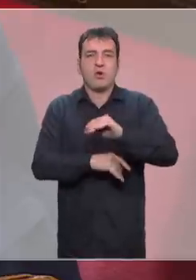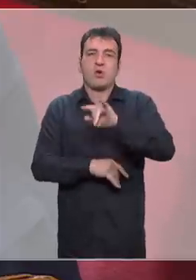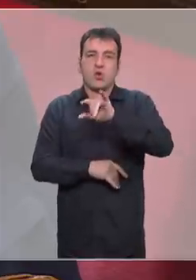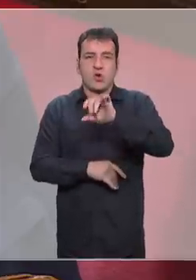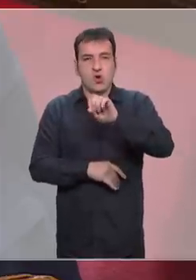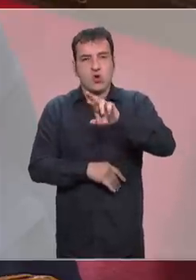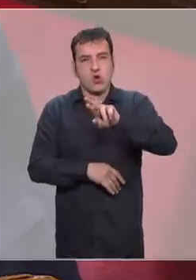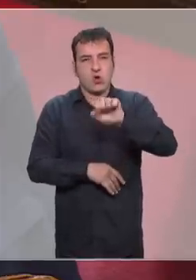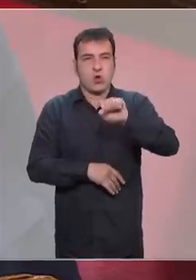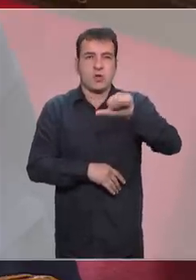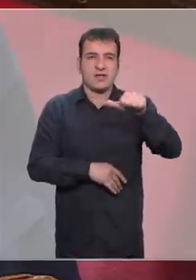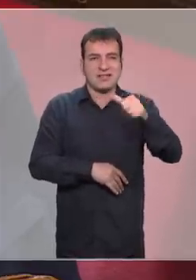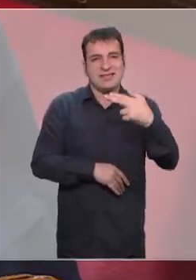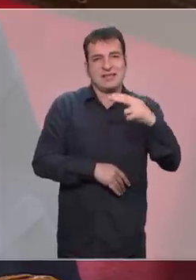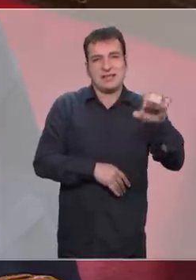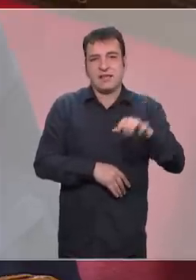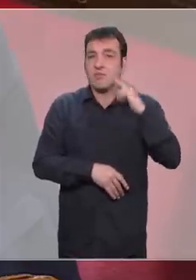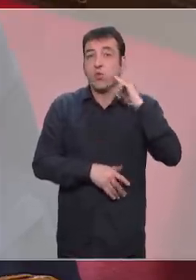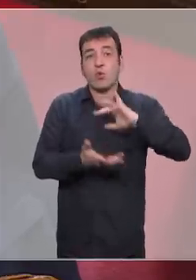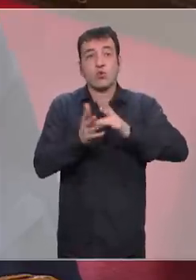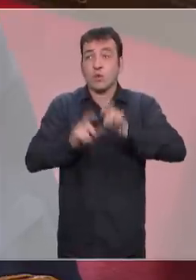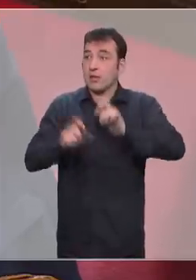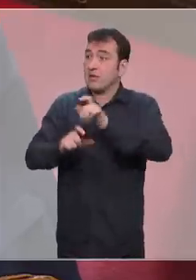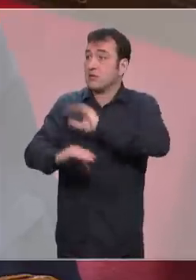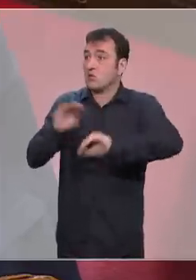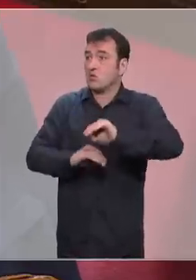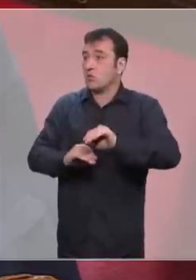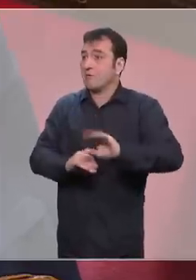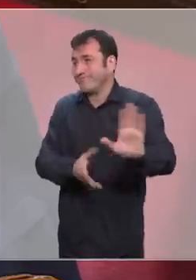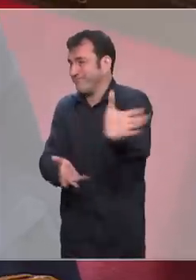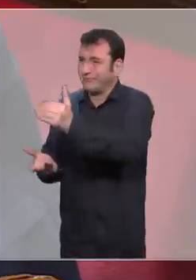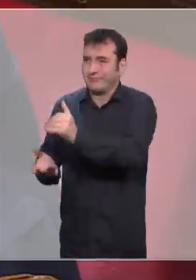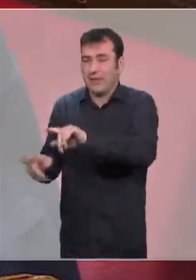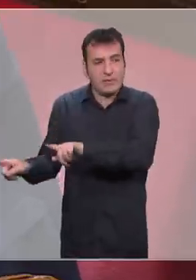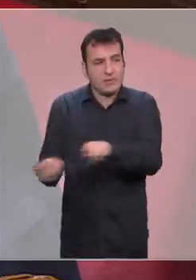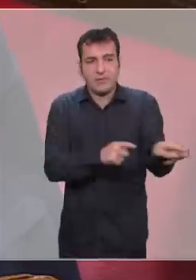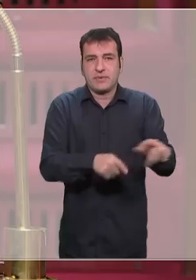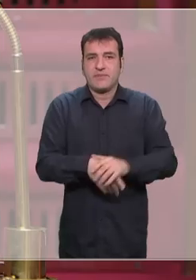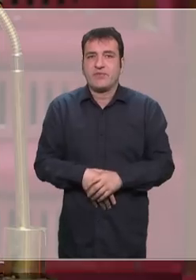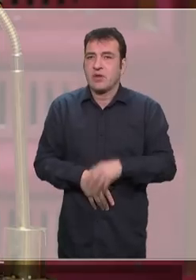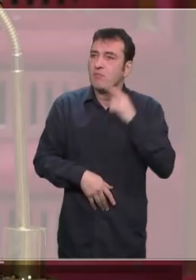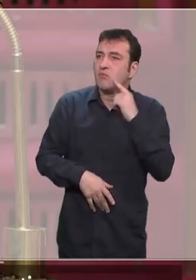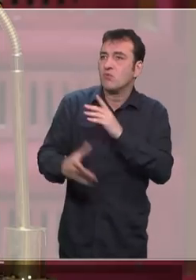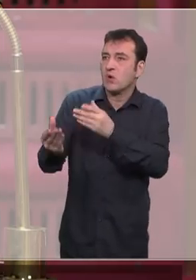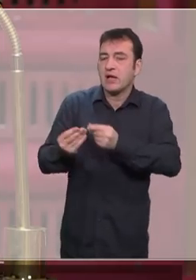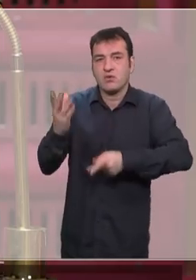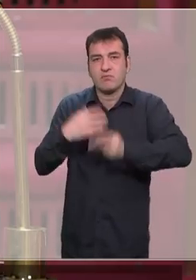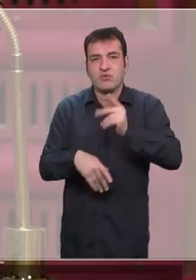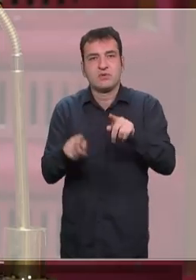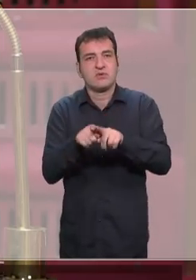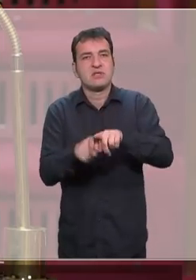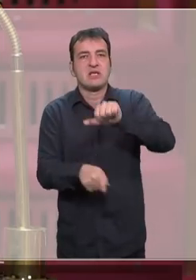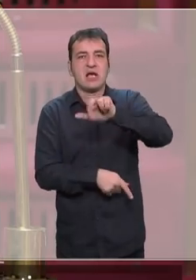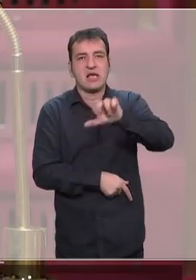mobiliser l'ensemble des personnels et accroître les capacités de prise en charge, ainsi que la mobilisation par les ARS et